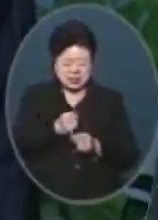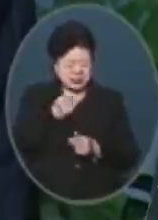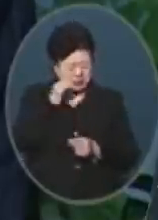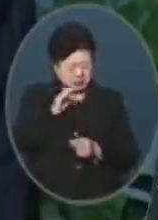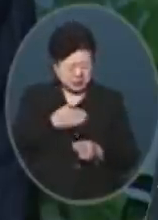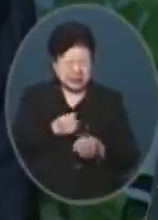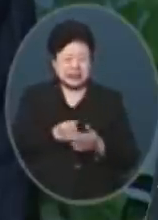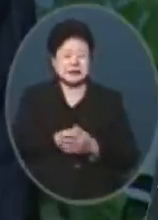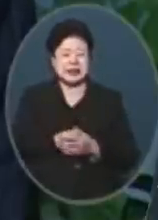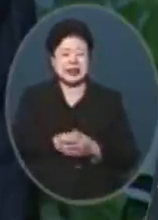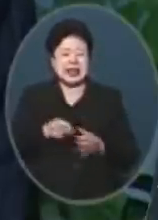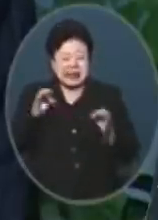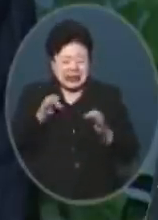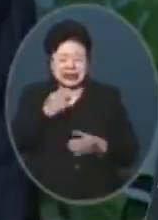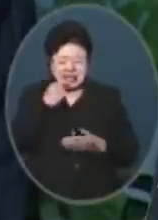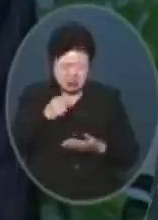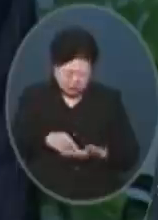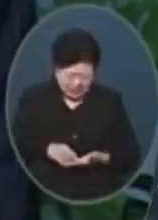간단하게